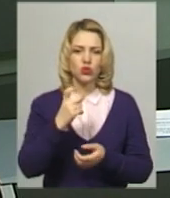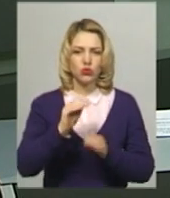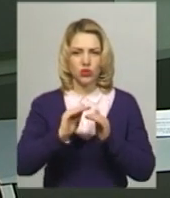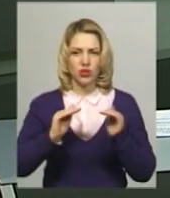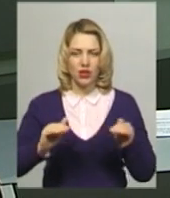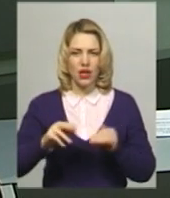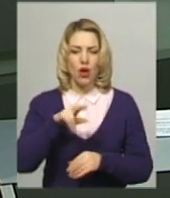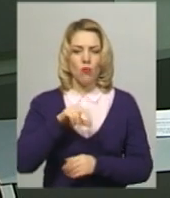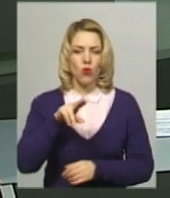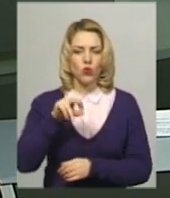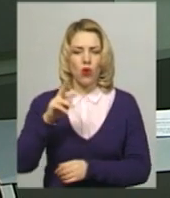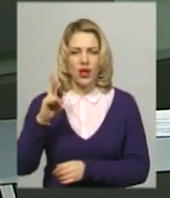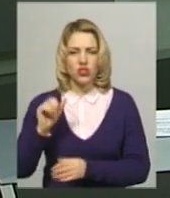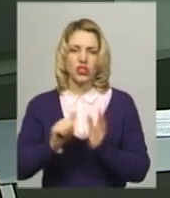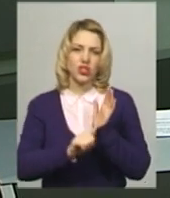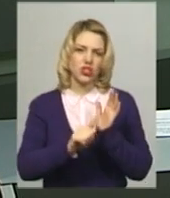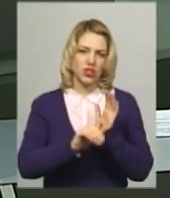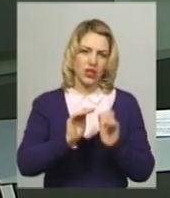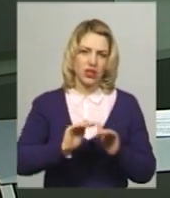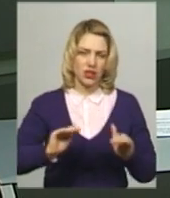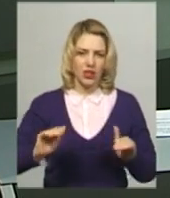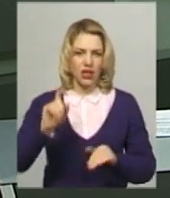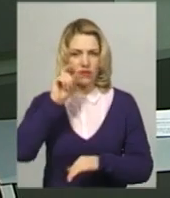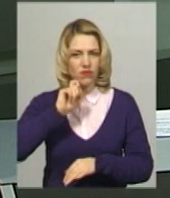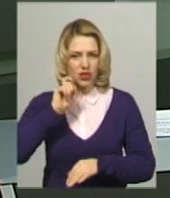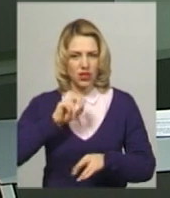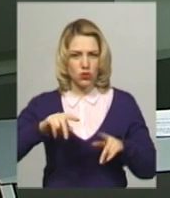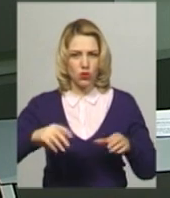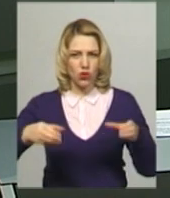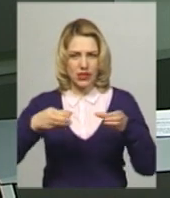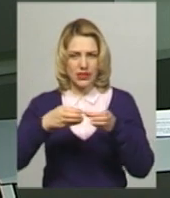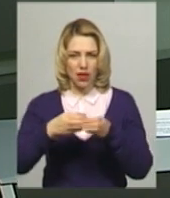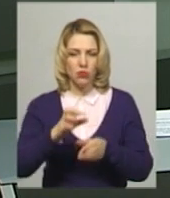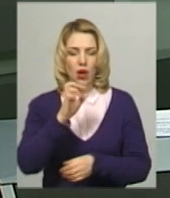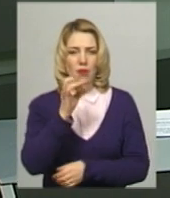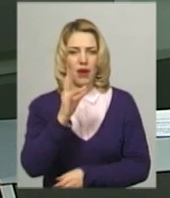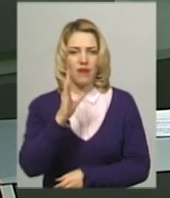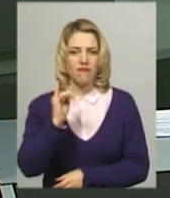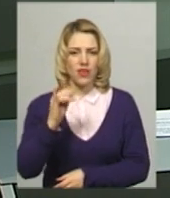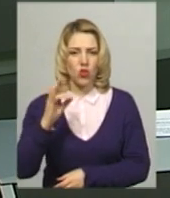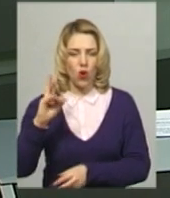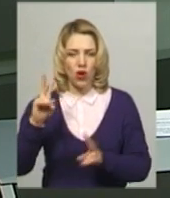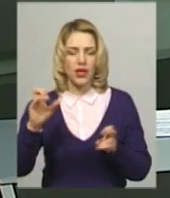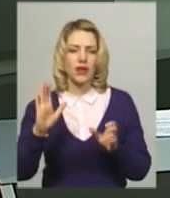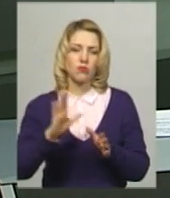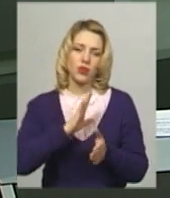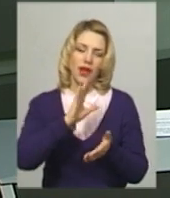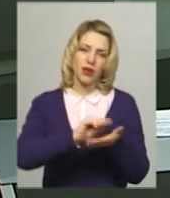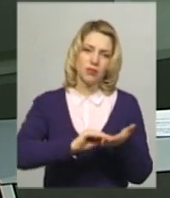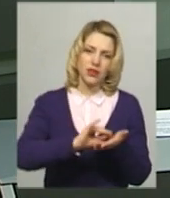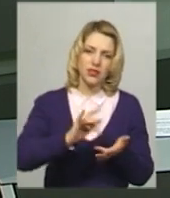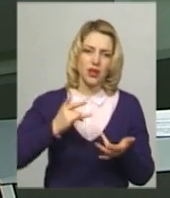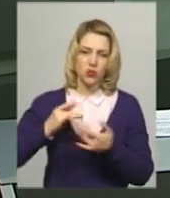«Подолянчик» та 60 вихованців Вінницького народного ансамблю танцю «Барвінок». Як відбувалася репетиція та концерт, бачила